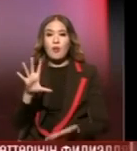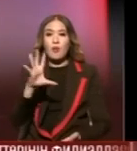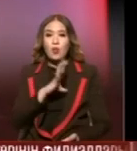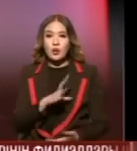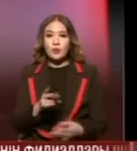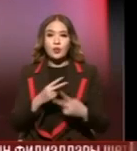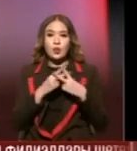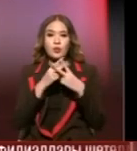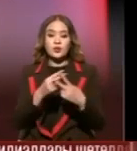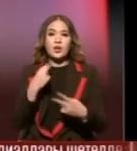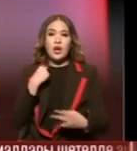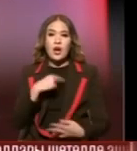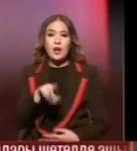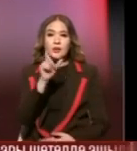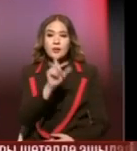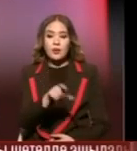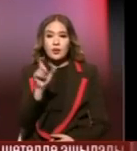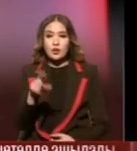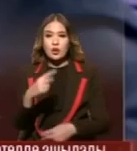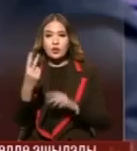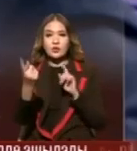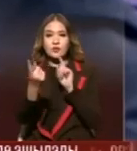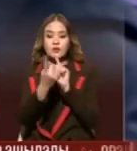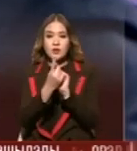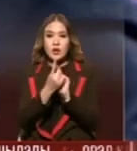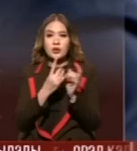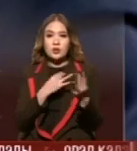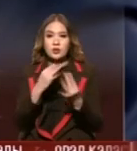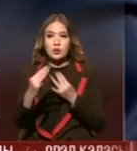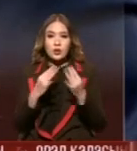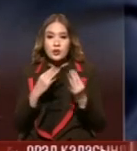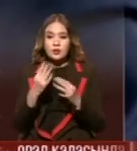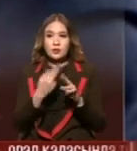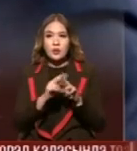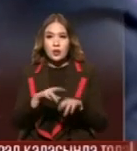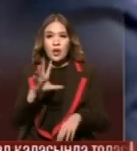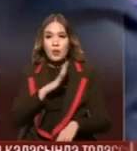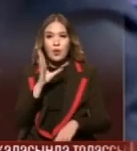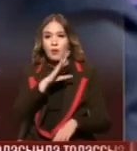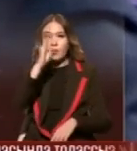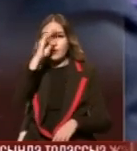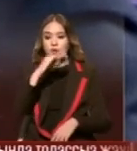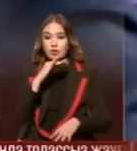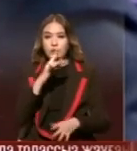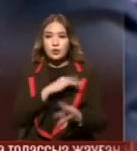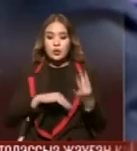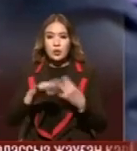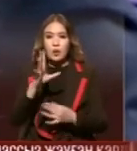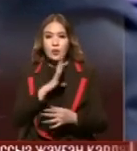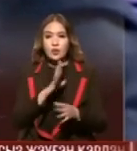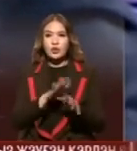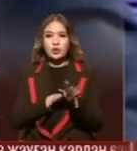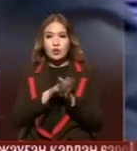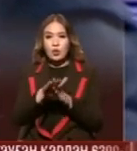түрмеде қамауда отырған азаматтармен жүзбе-жүз кездесіп, тілдесіп, сөйлесіп, олардың ата-аналарымен сөйлесіп, жағдайға толық